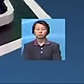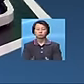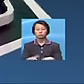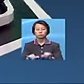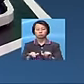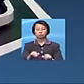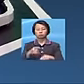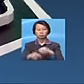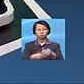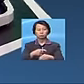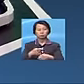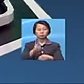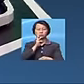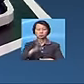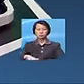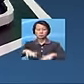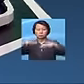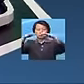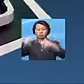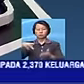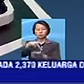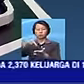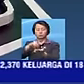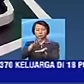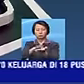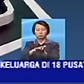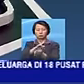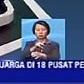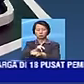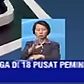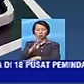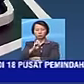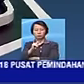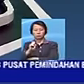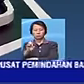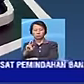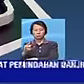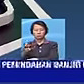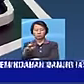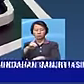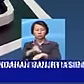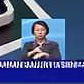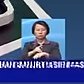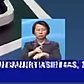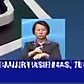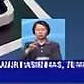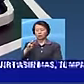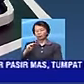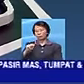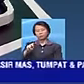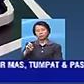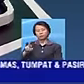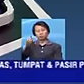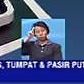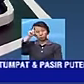Masih mengenai perkembangan banjir di pusat pemindahan Sekolah Kebangsaan Banggol Peradong dekat Teluk, Pasu, Manir, Kuala